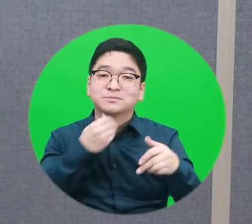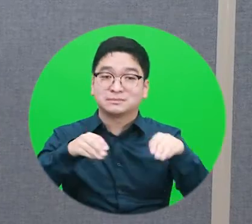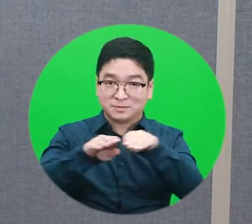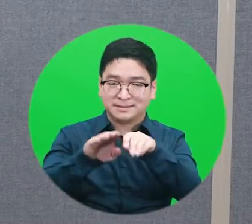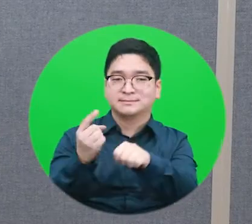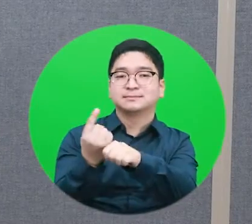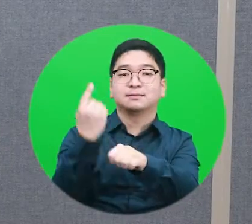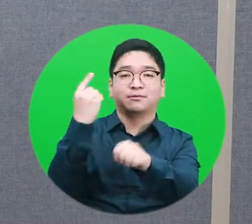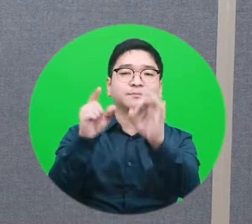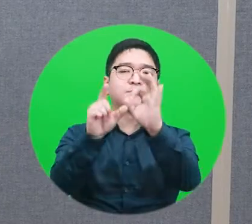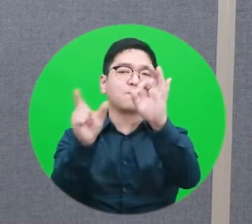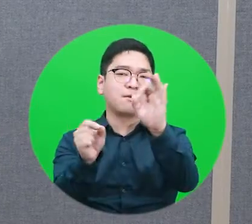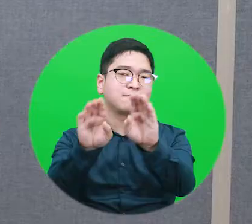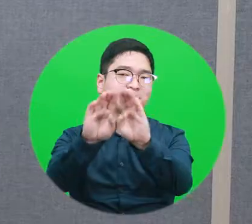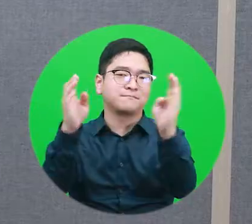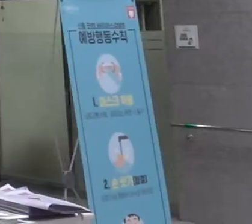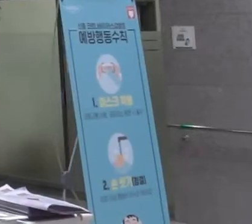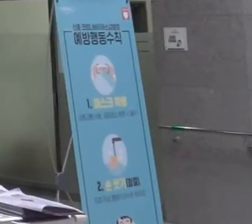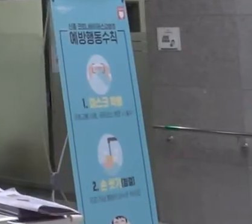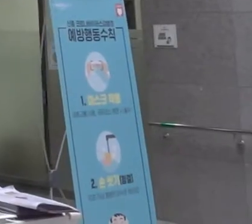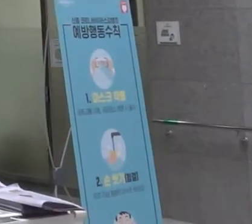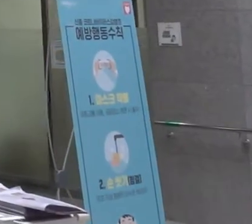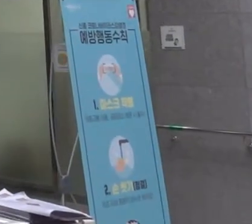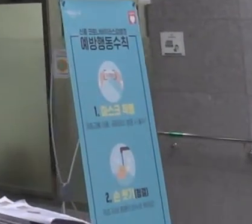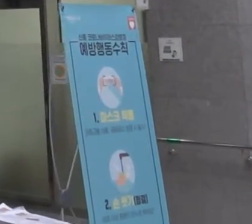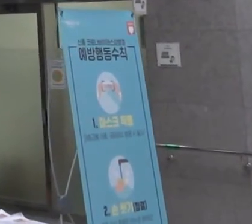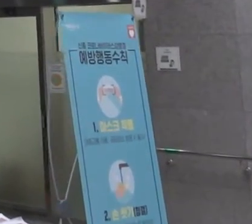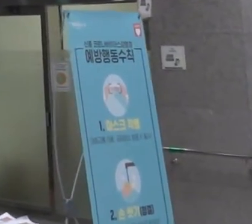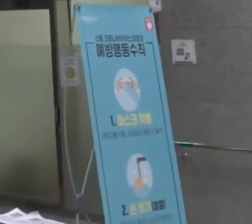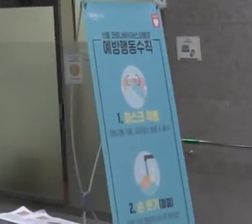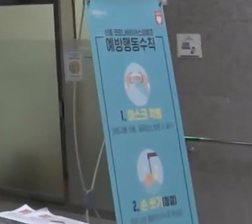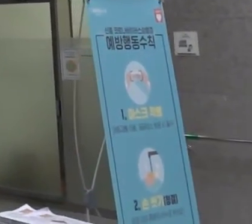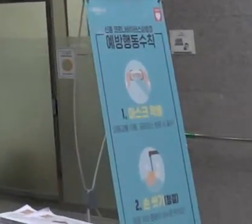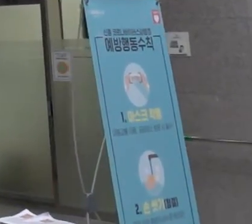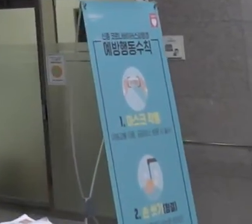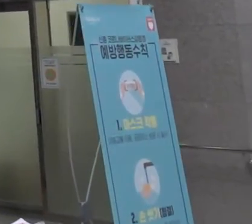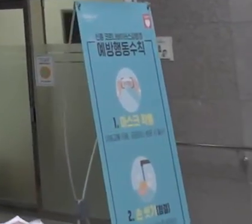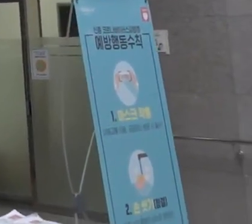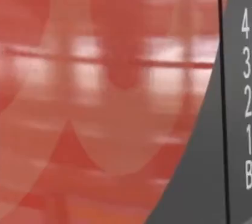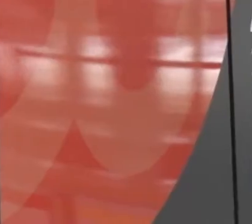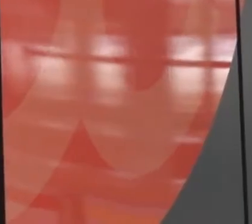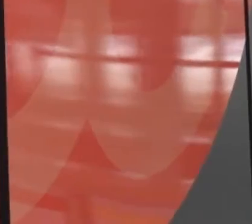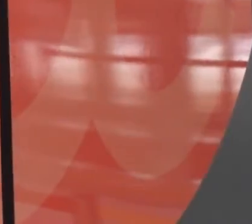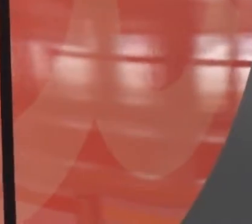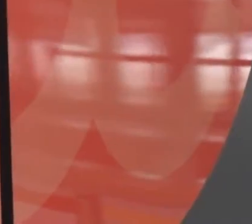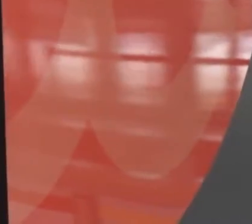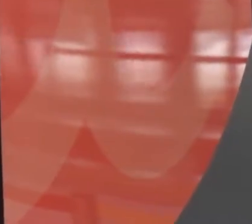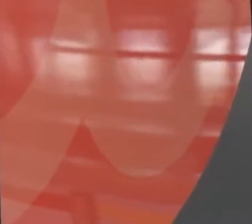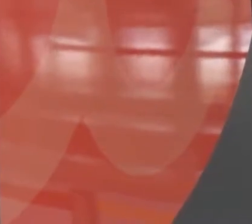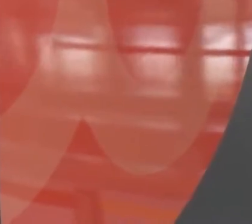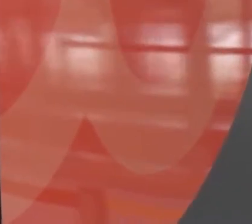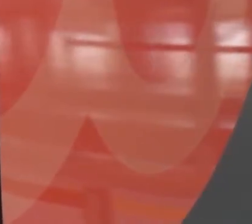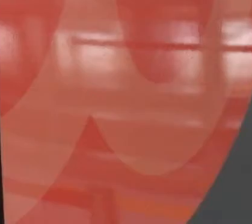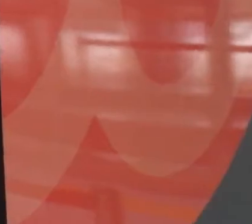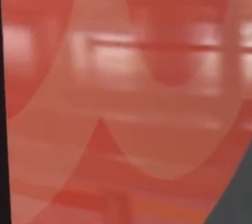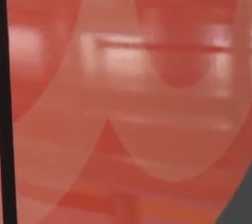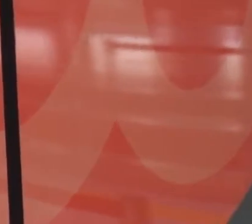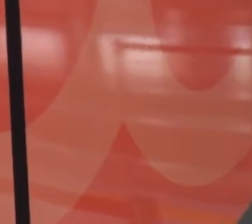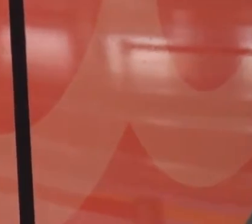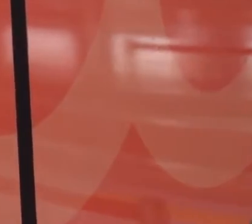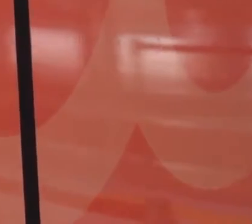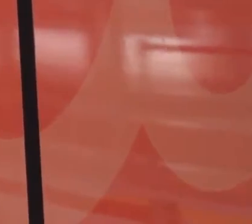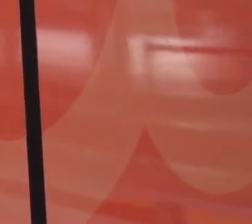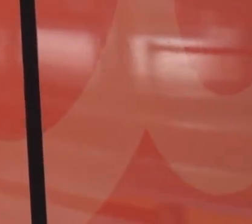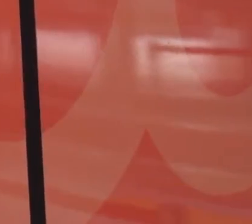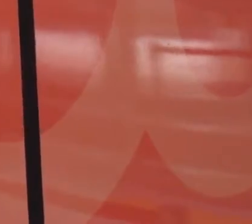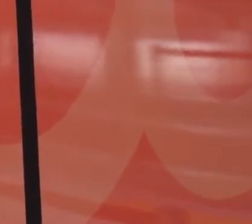저희 은평구립 우리장애인 복지관은 작년 10월에 개관한 신규 기관이고요. 은평구 녹번동에 위치해 있습니다.